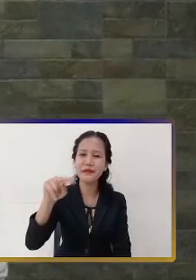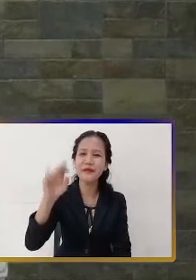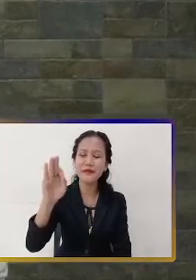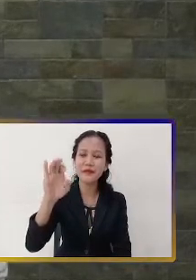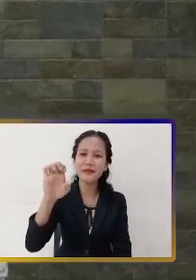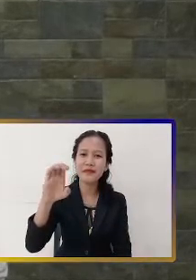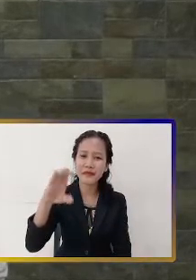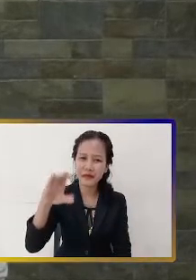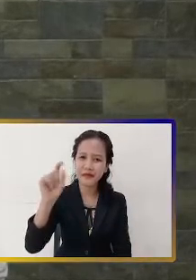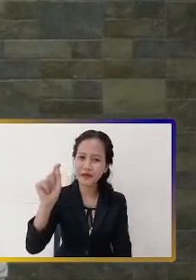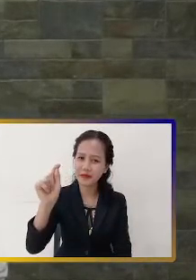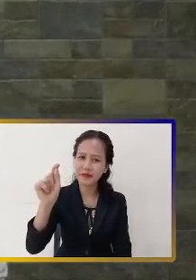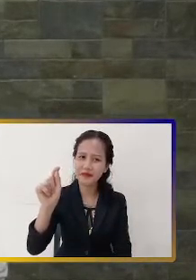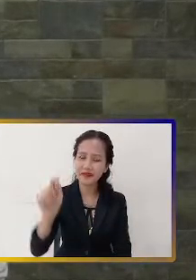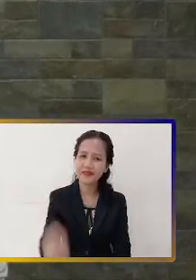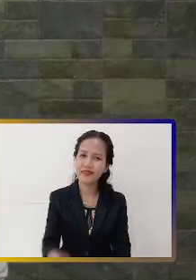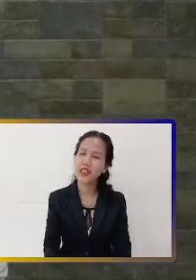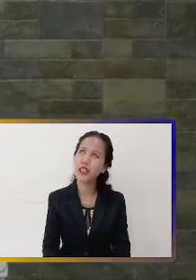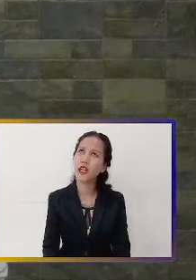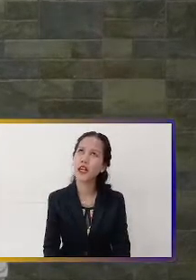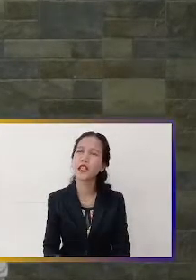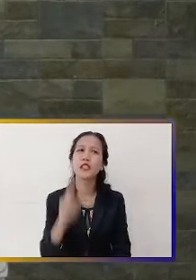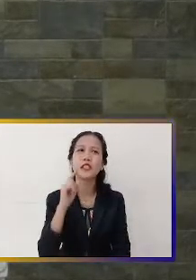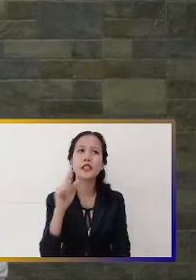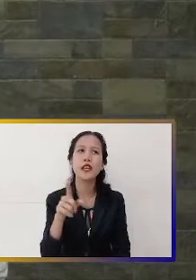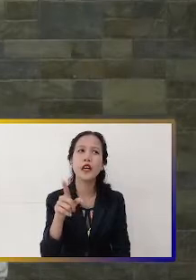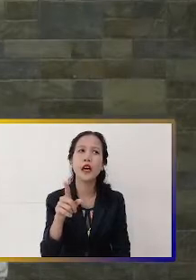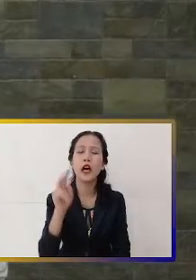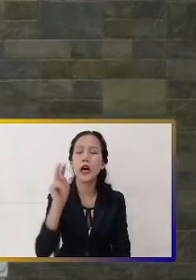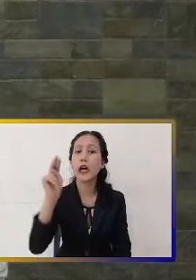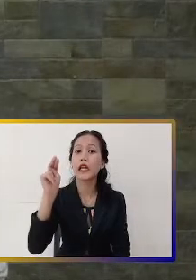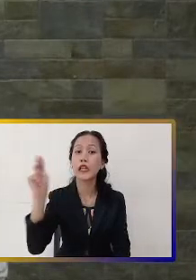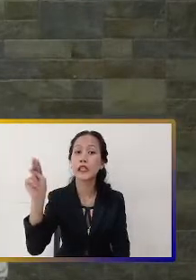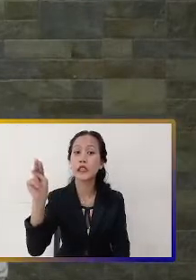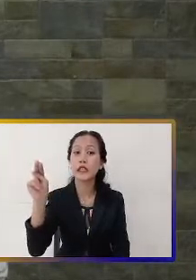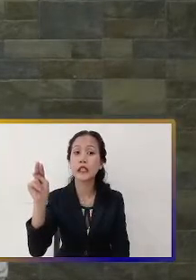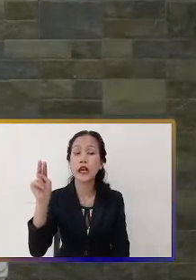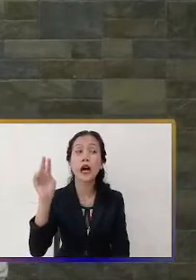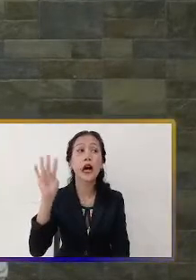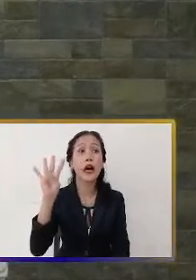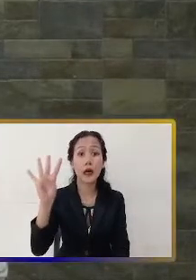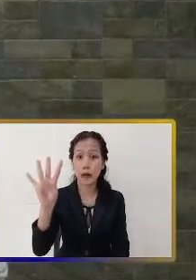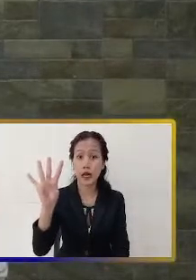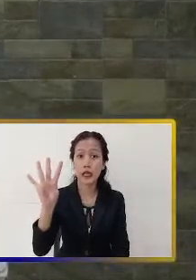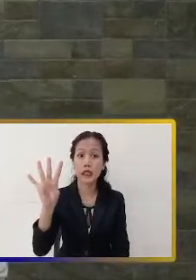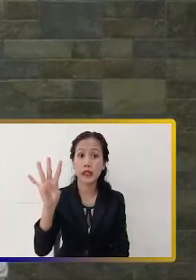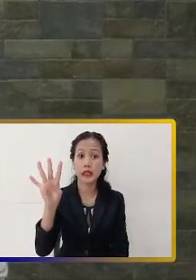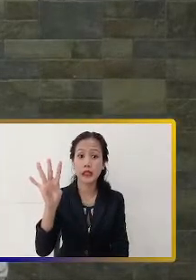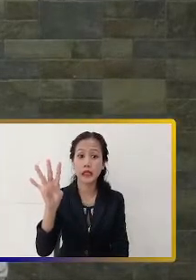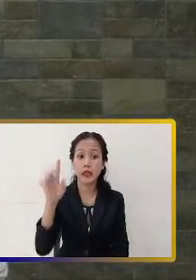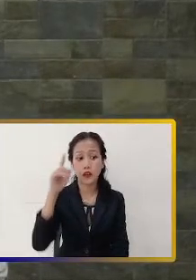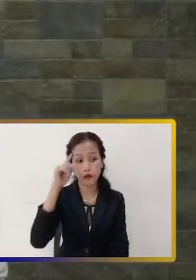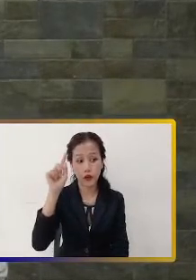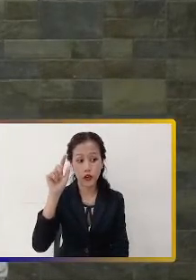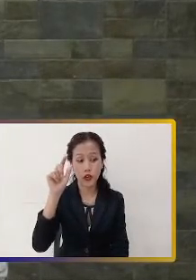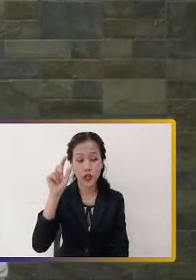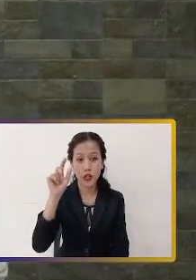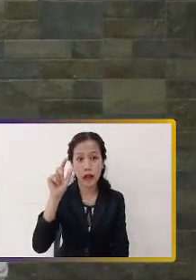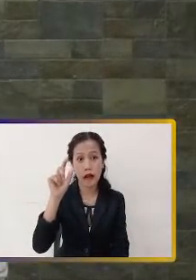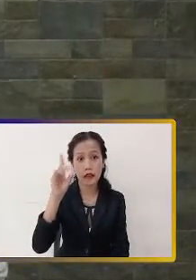kailangan ko ng mga 4 na siguro o 5 na siguro na galons ng pang-disinfect na